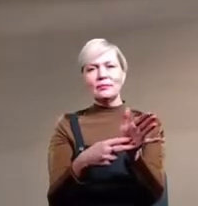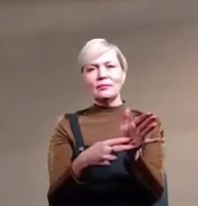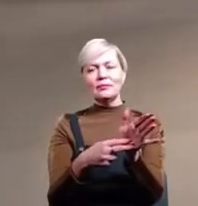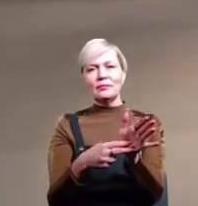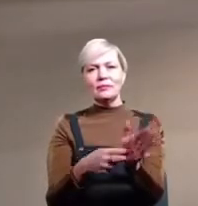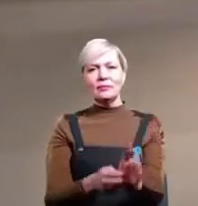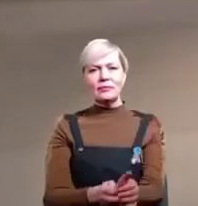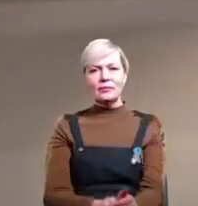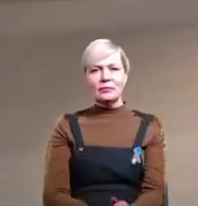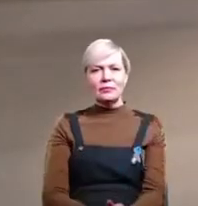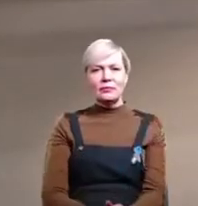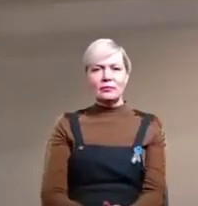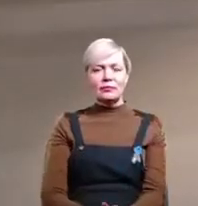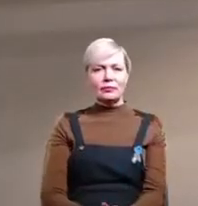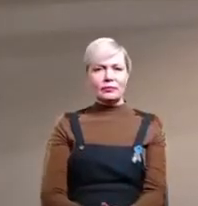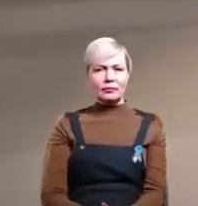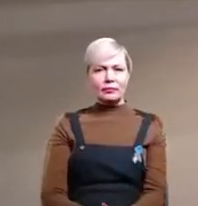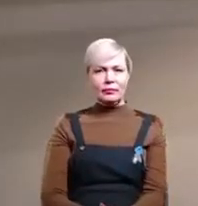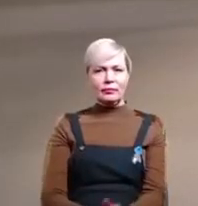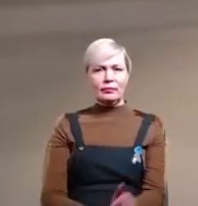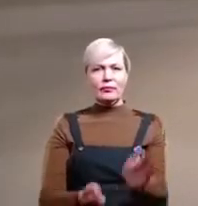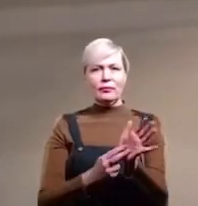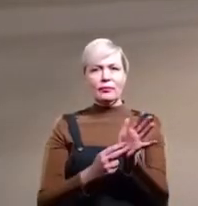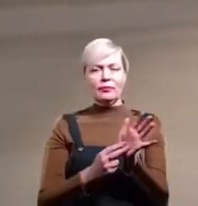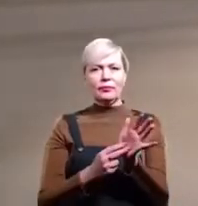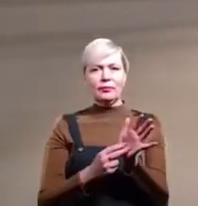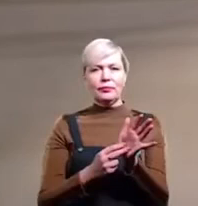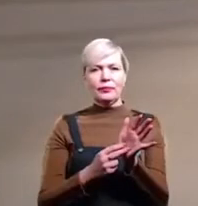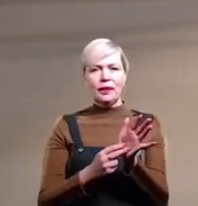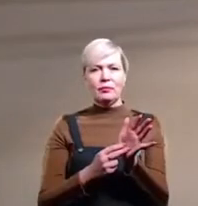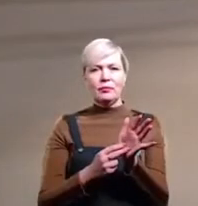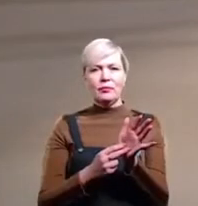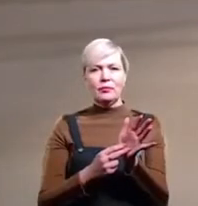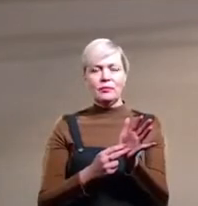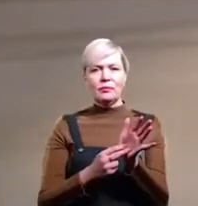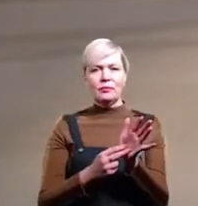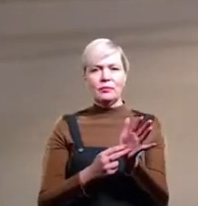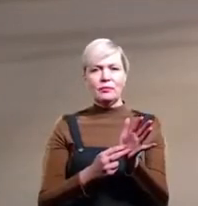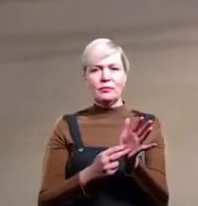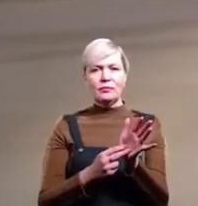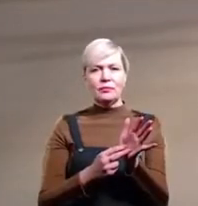Да, да. 7 на правую. 7.